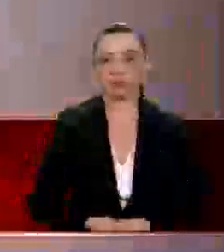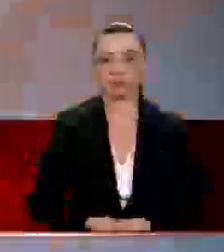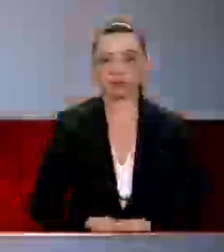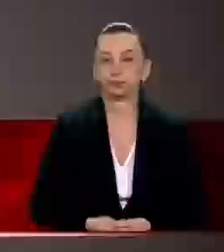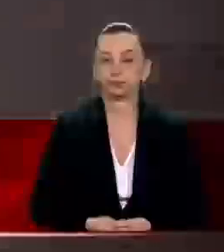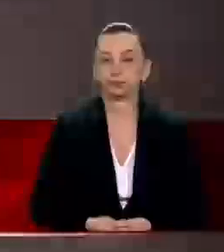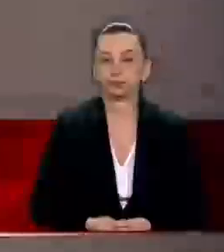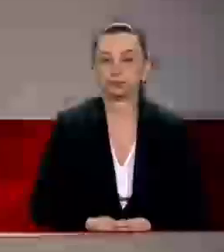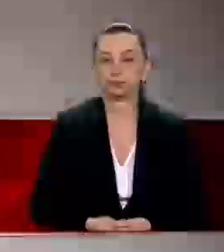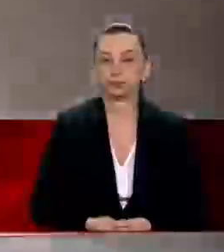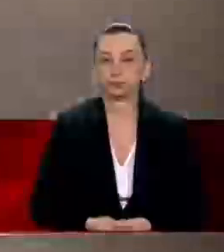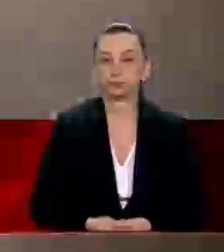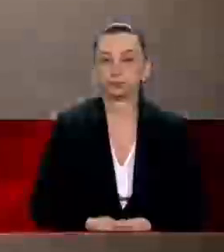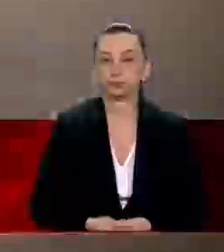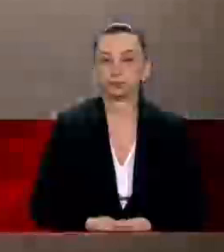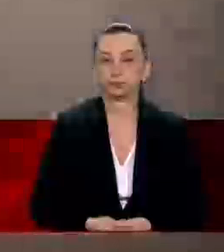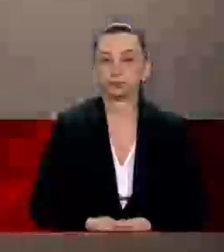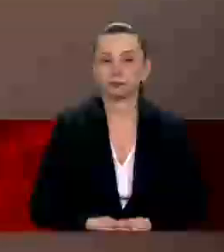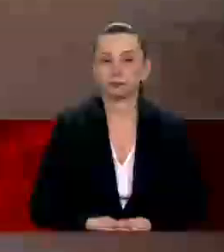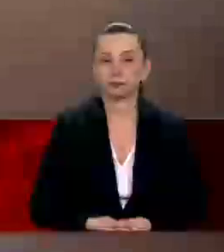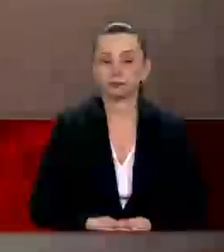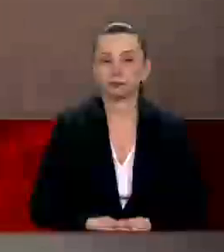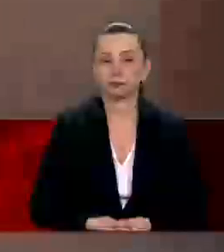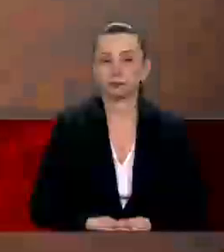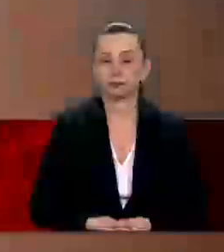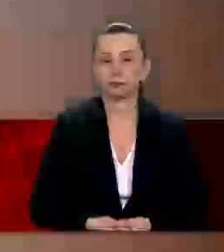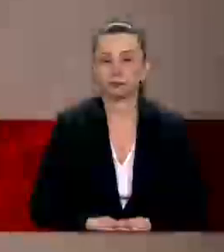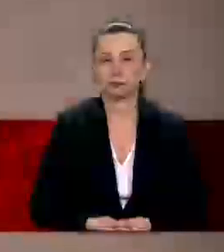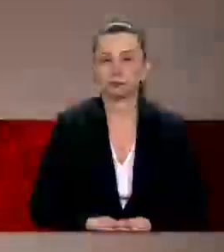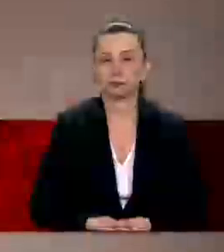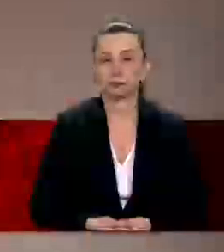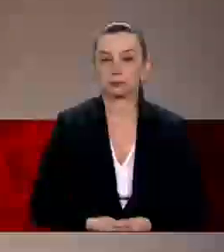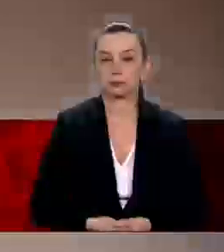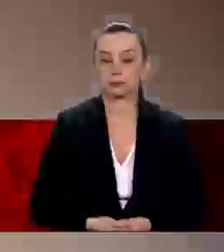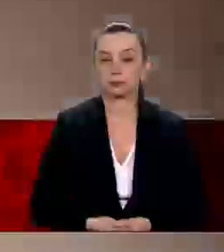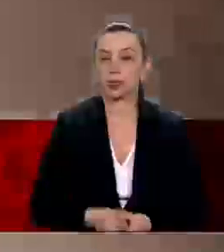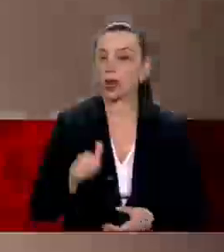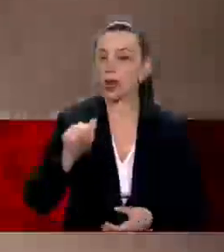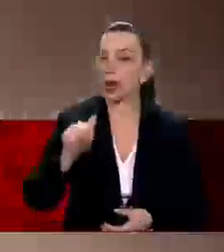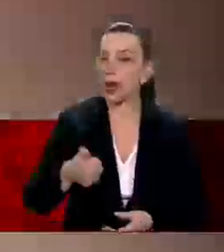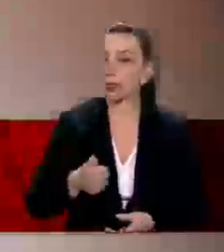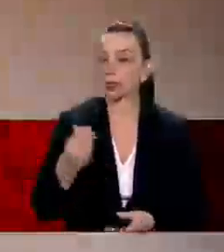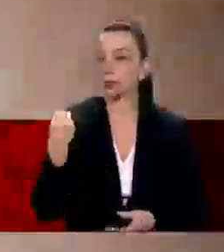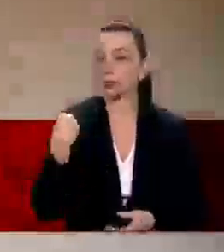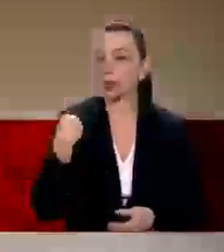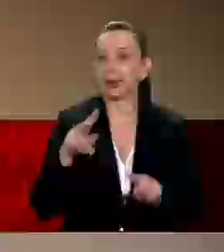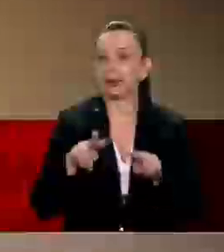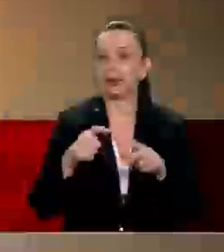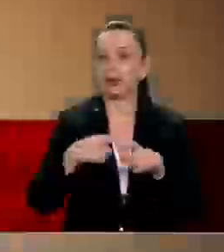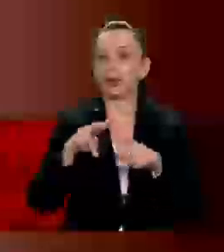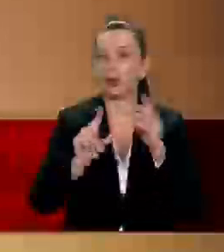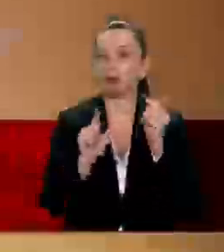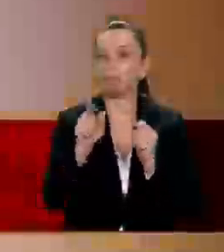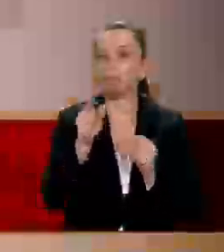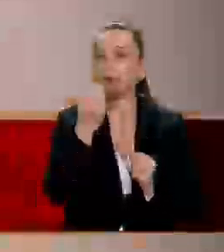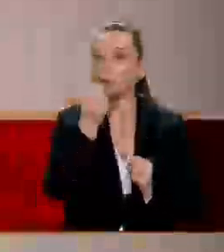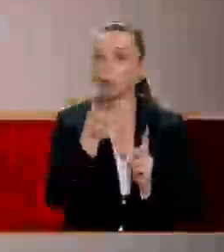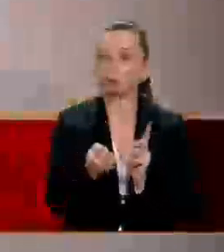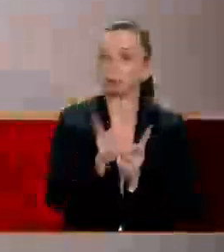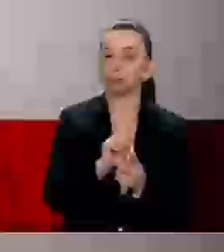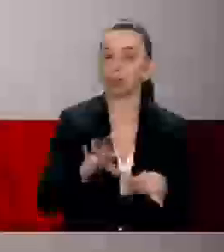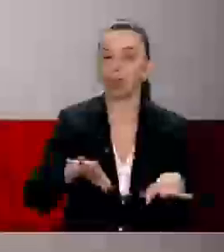yolu bulduk. Ve çocukları gerçekten her zamanki gibi iş başında. Her gün yeni bir menü çıkarıyor depremzedeye. Erdener,